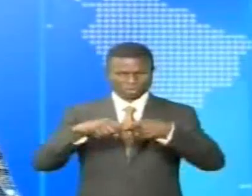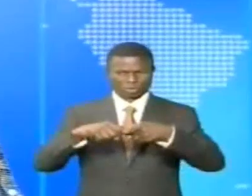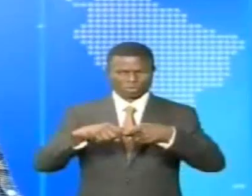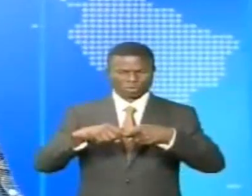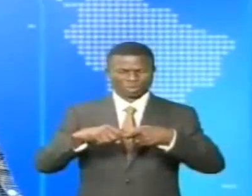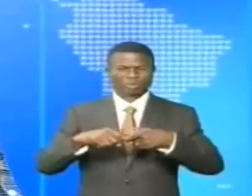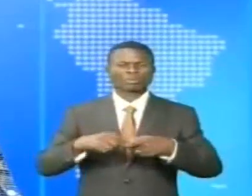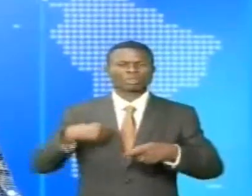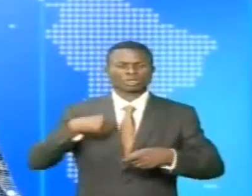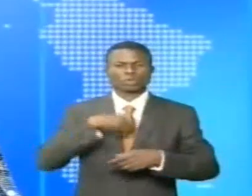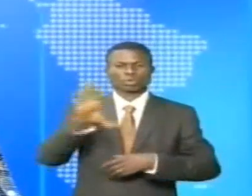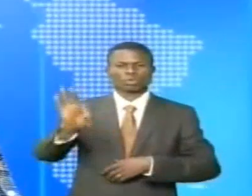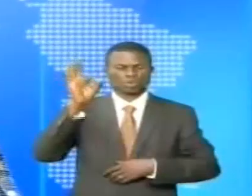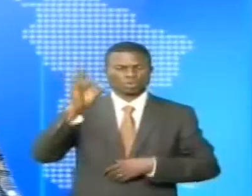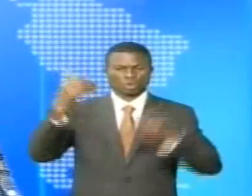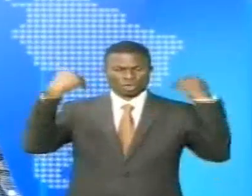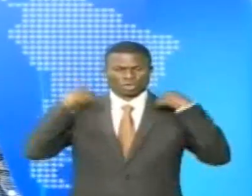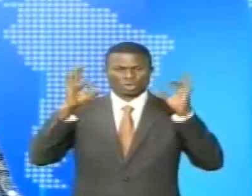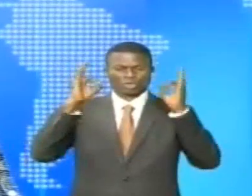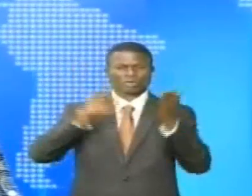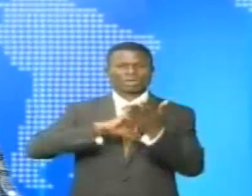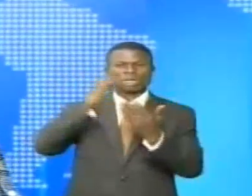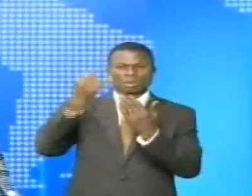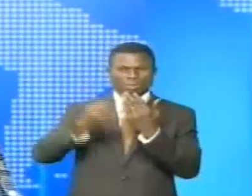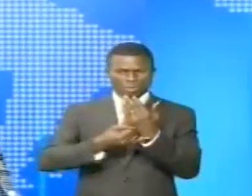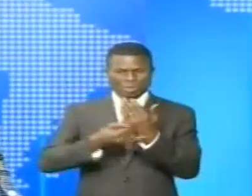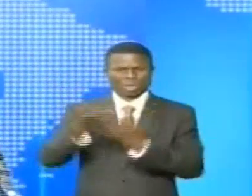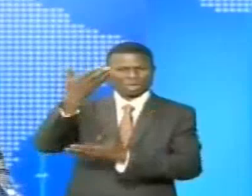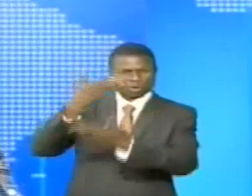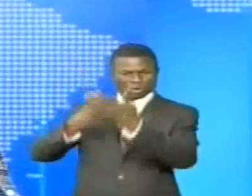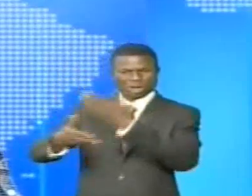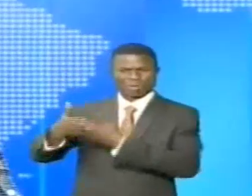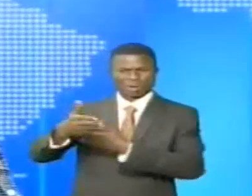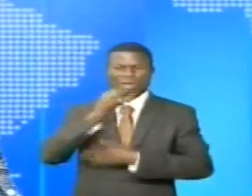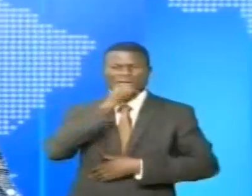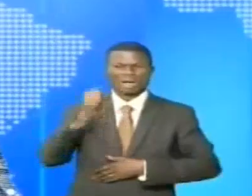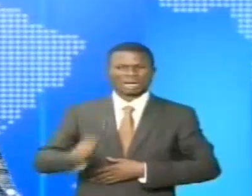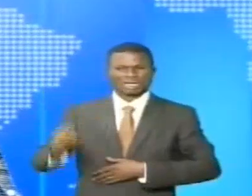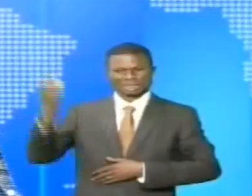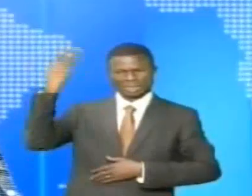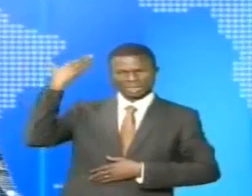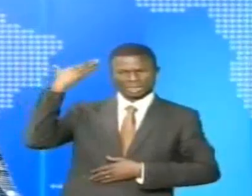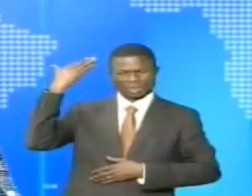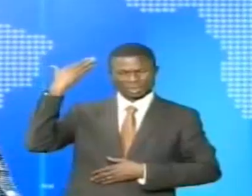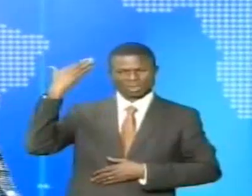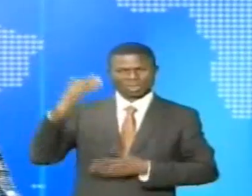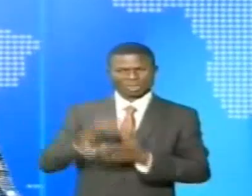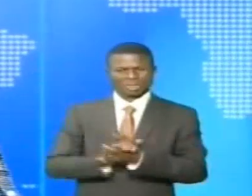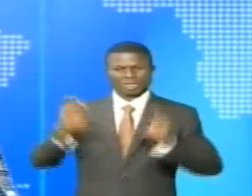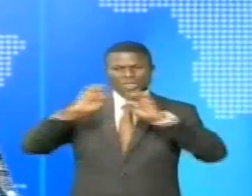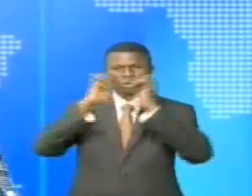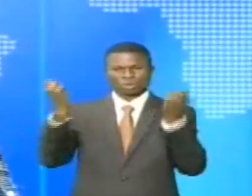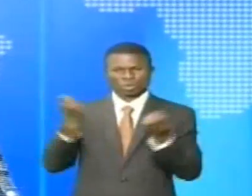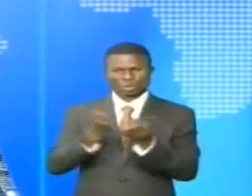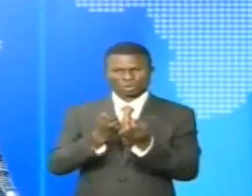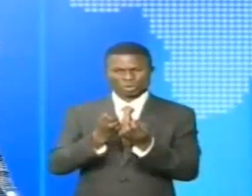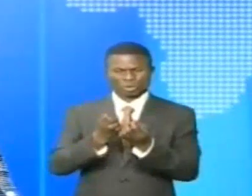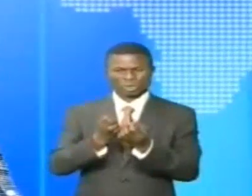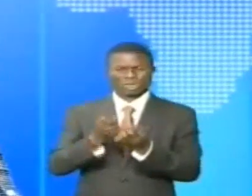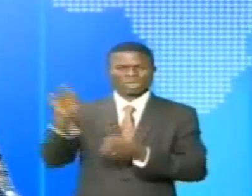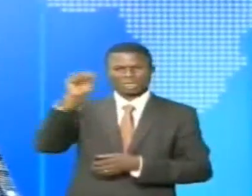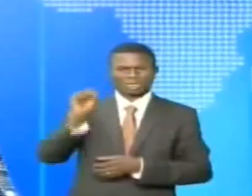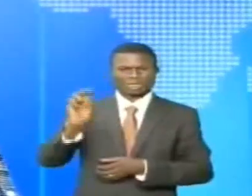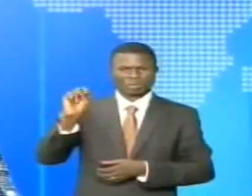avons désigné un nouveau chef de projet en remplacement de celui du consortium des sociétés du groupe Semlex